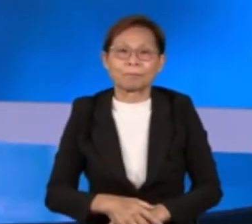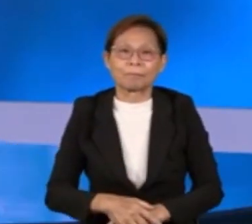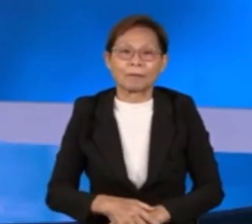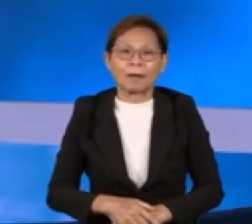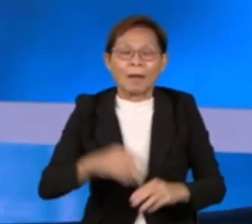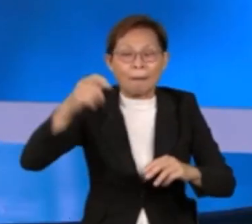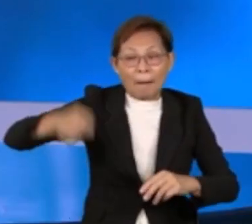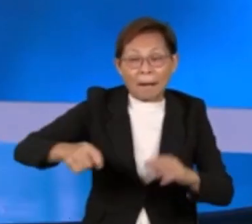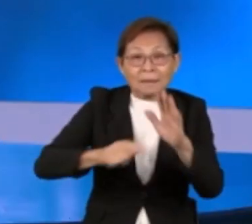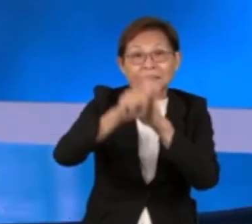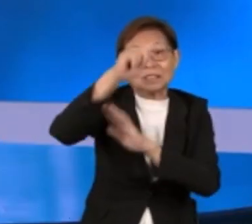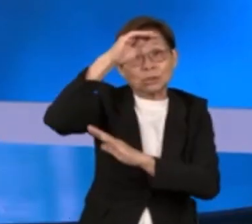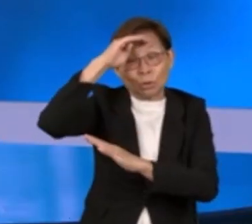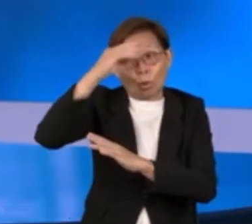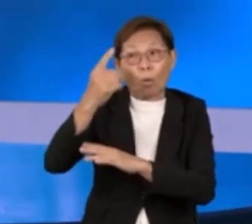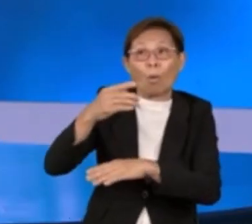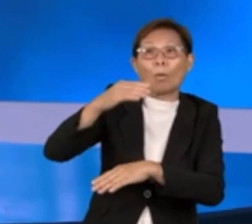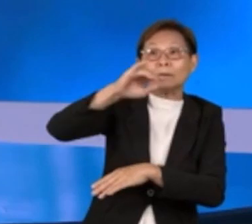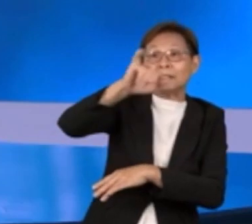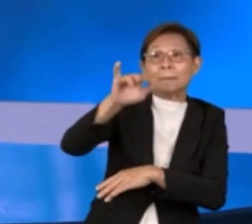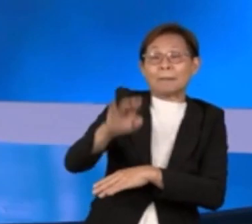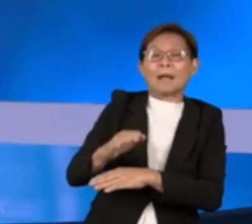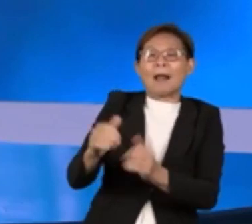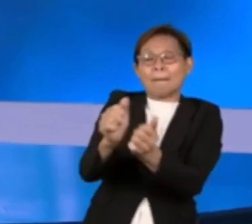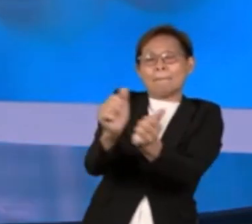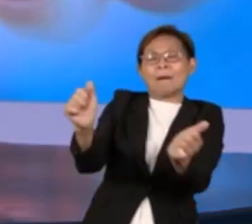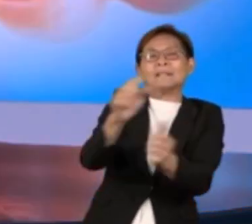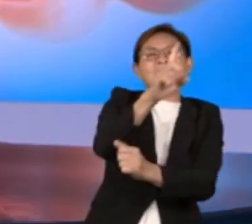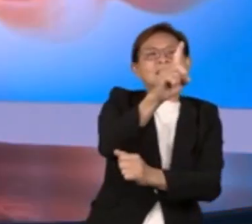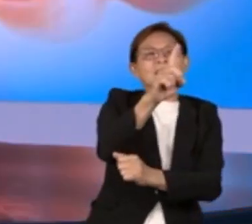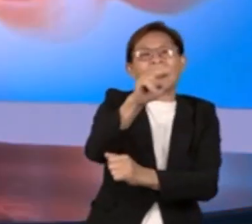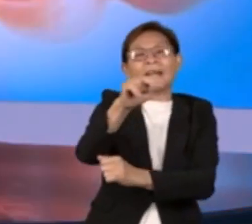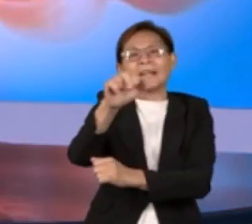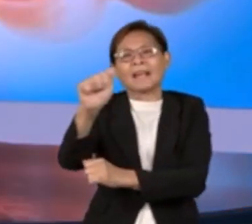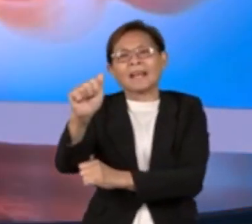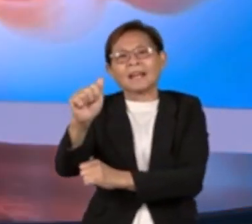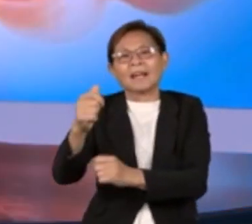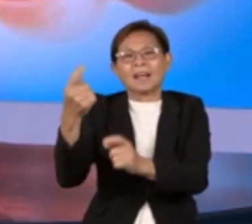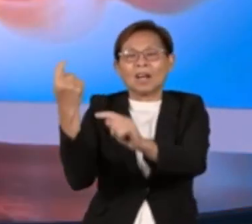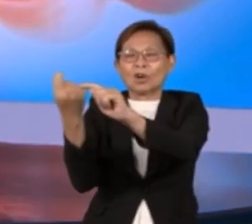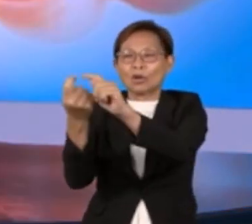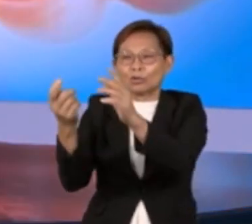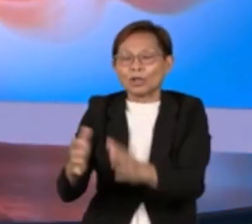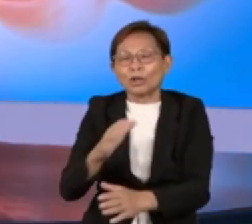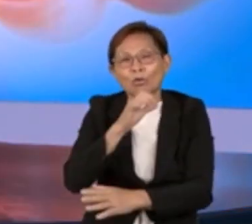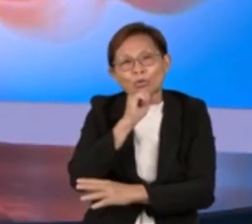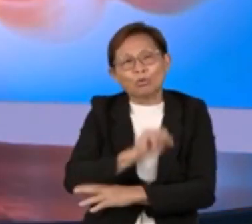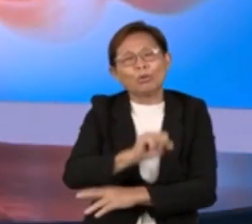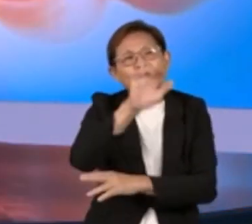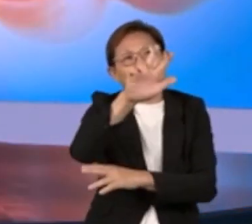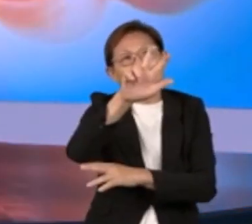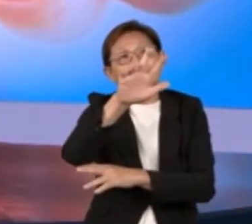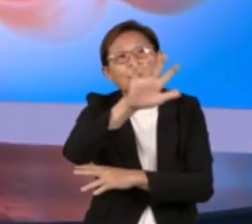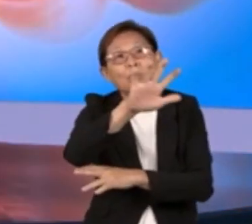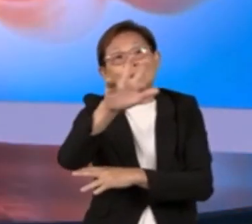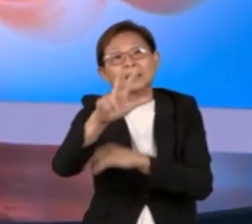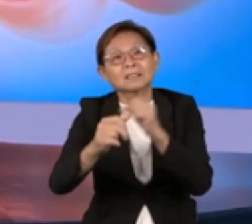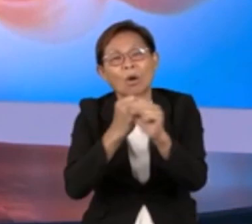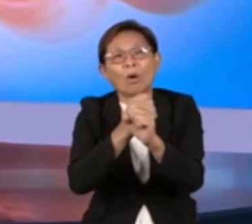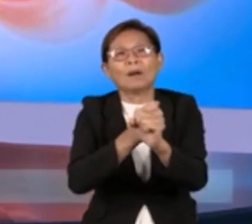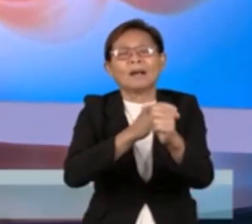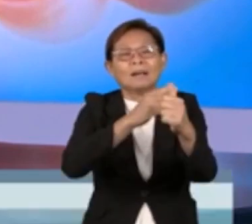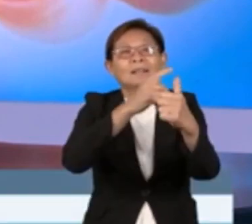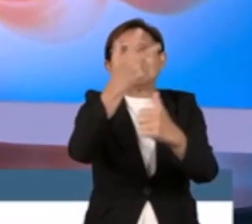maka mah tinggi Johor Baru melepas dan membebaskan Seorang kontraktor berusia 53 tahun daripada